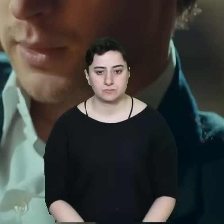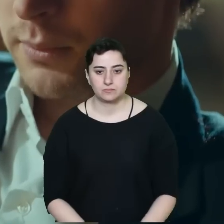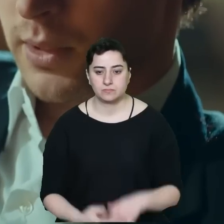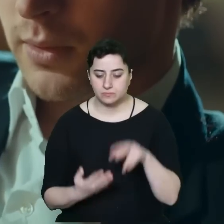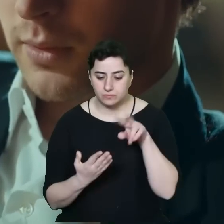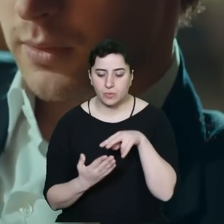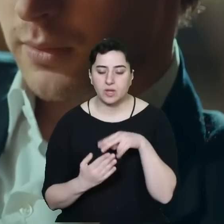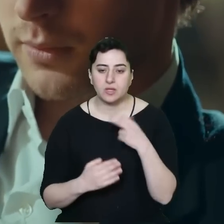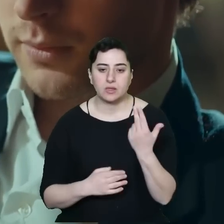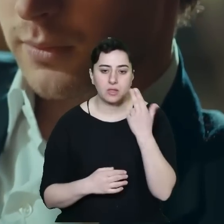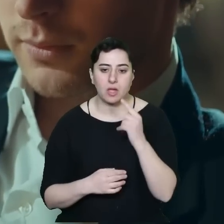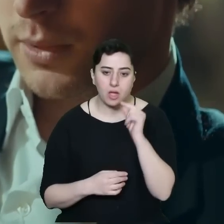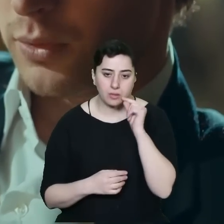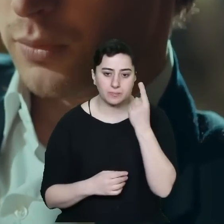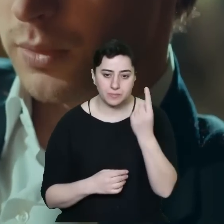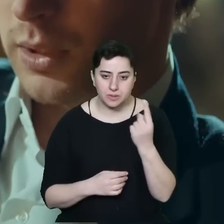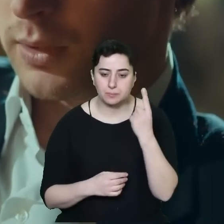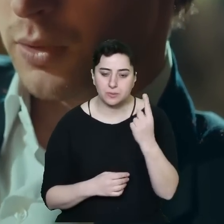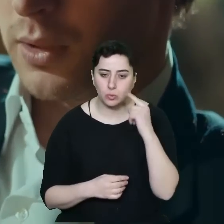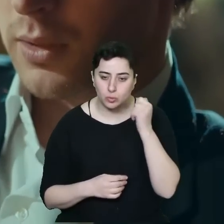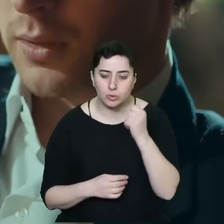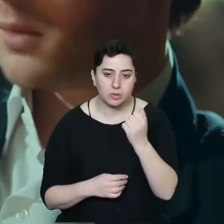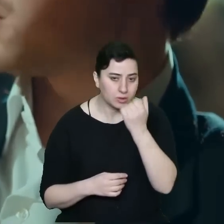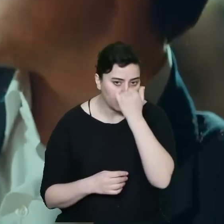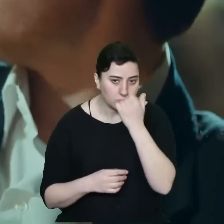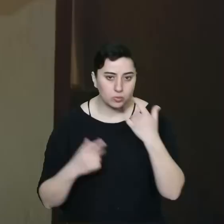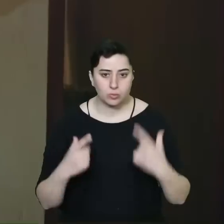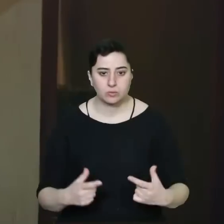Yedi adamdan biri bir gün bir kan göreni.